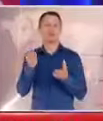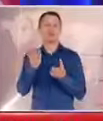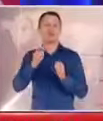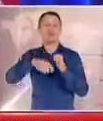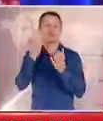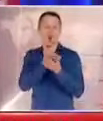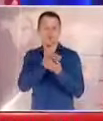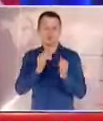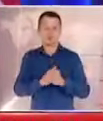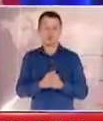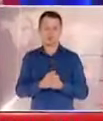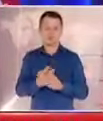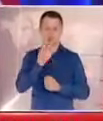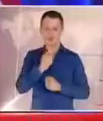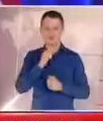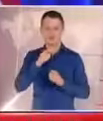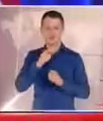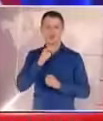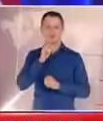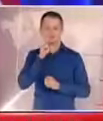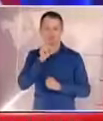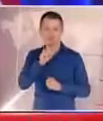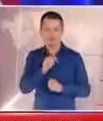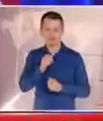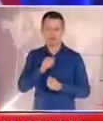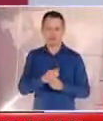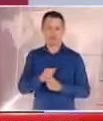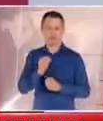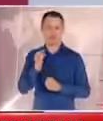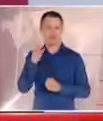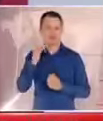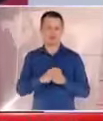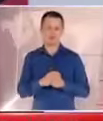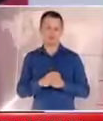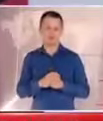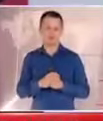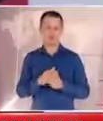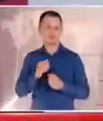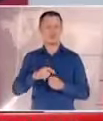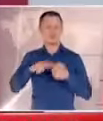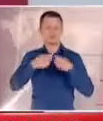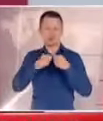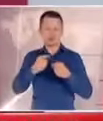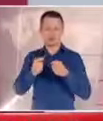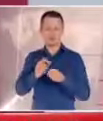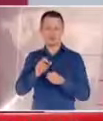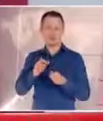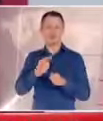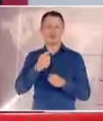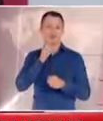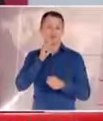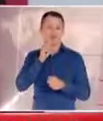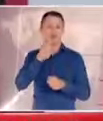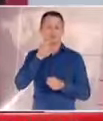world-class liar. Just look at her pathetic email server statements. After all his talk, the only thing that